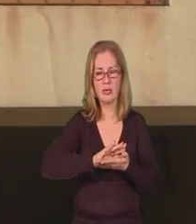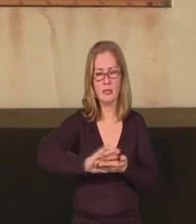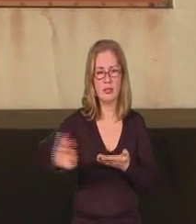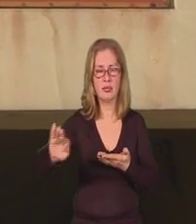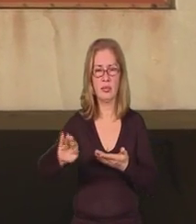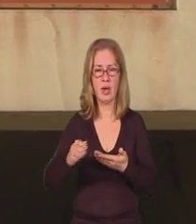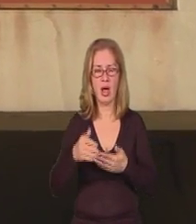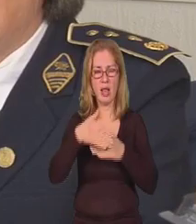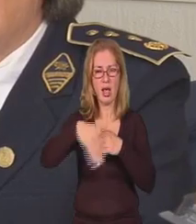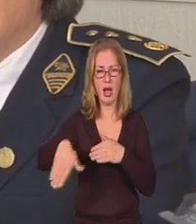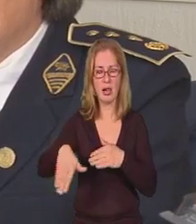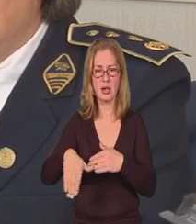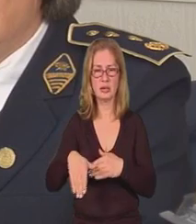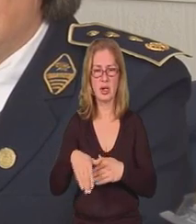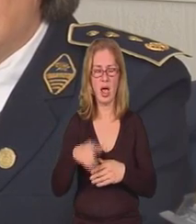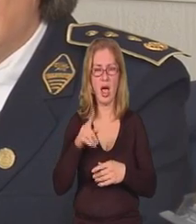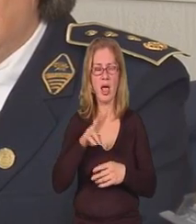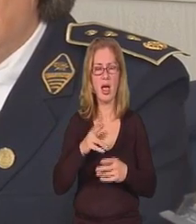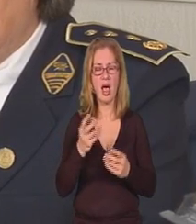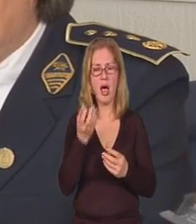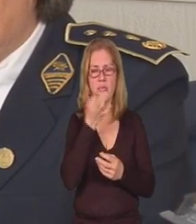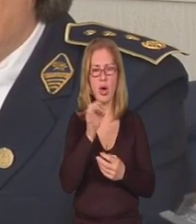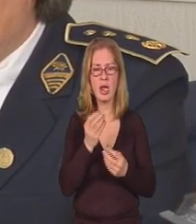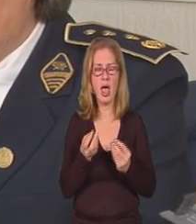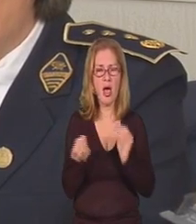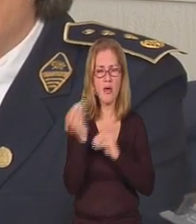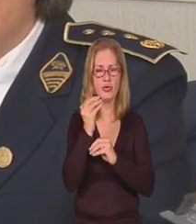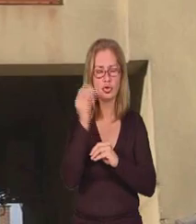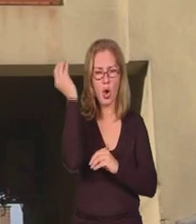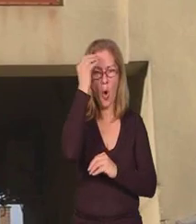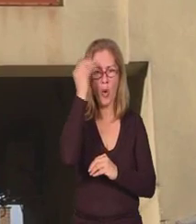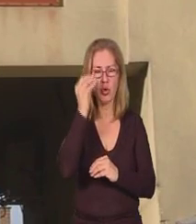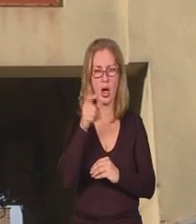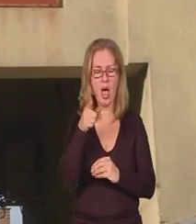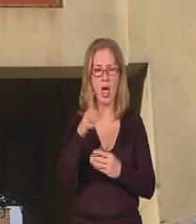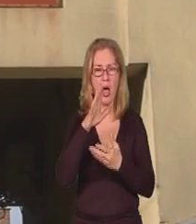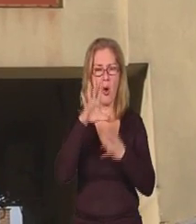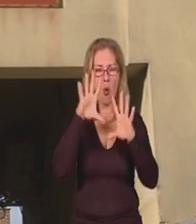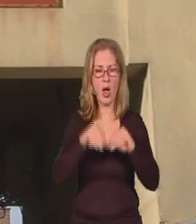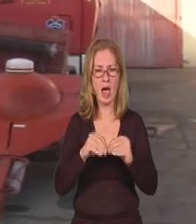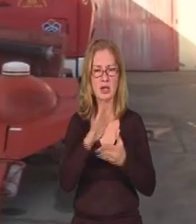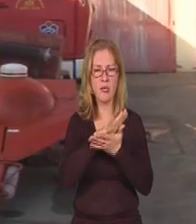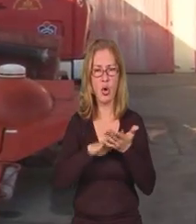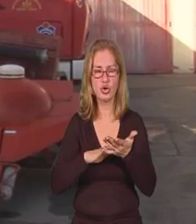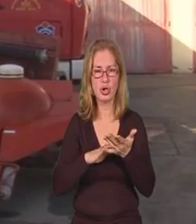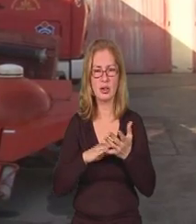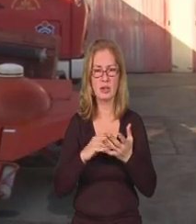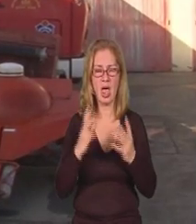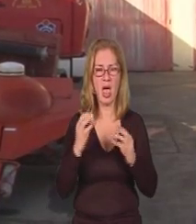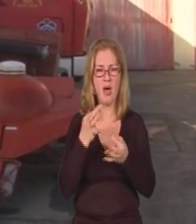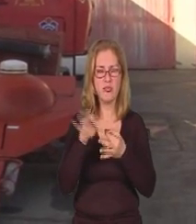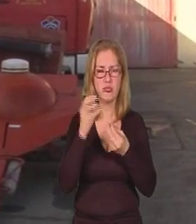margine. Također ističe da je izuzetno važno imati što više obučenih ljudi i na taj način ugasiti početne požare, koji su i ključni